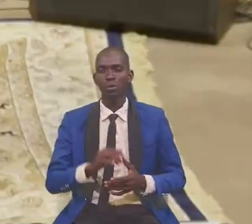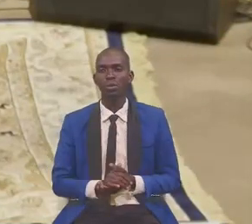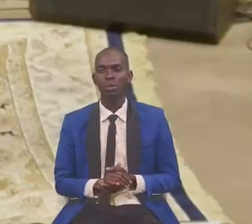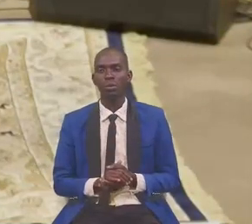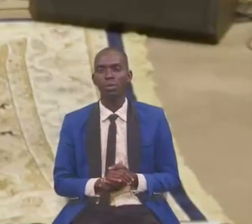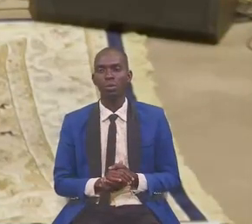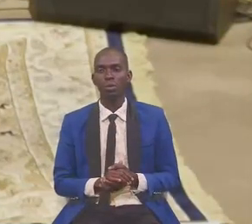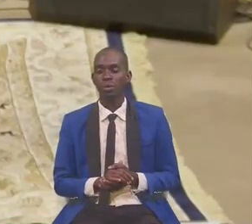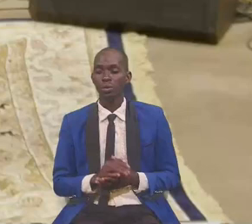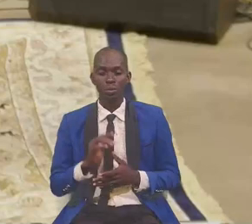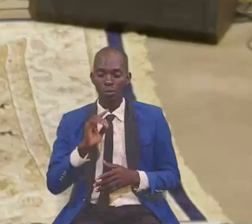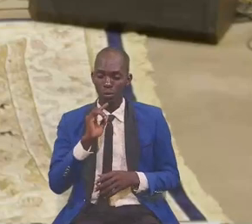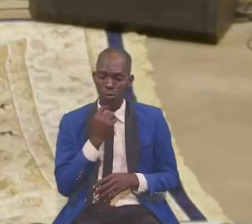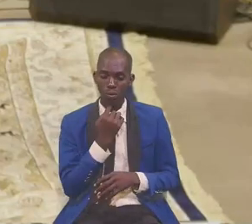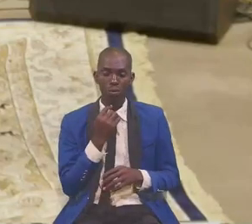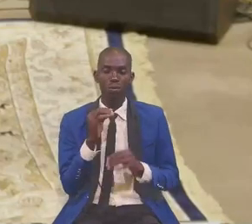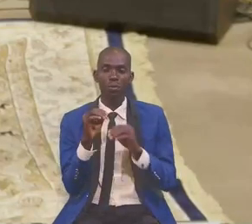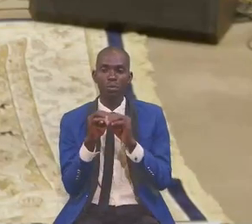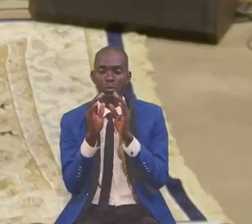Prière fervente.